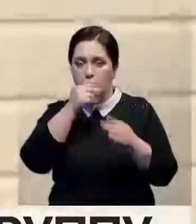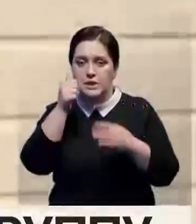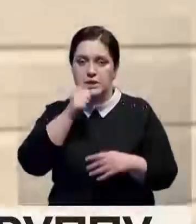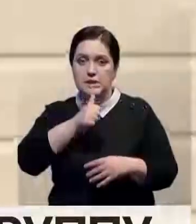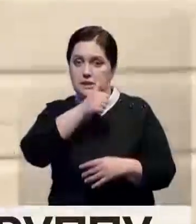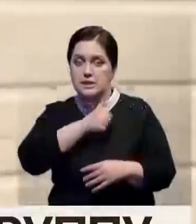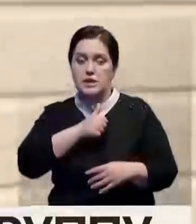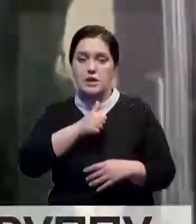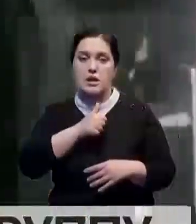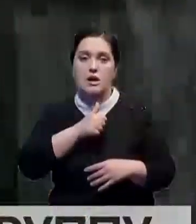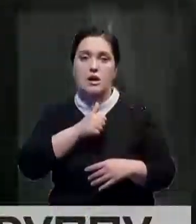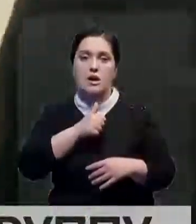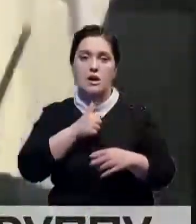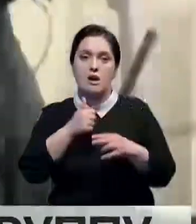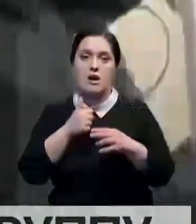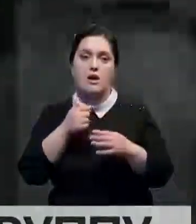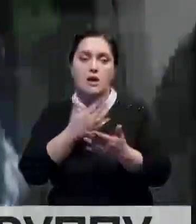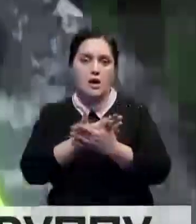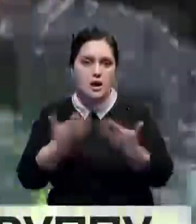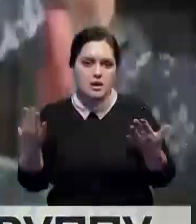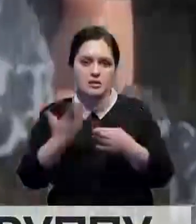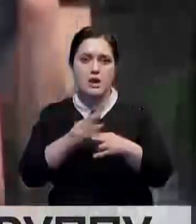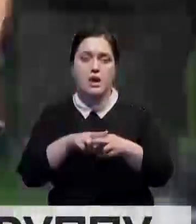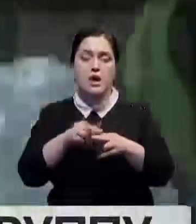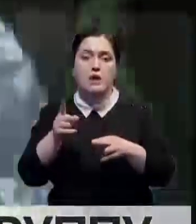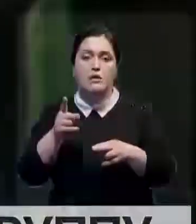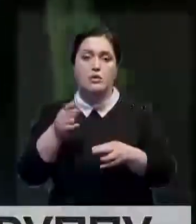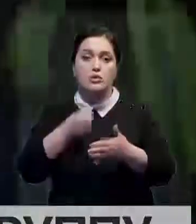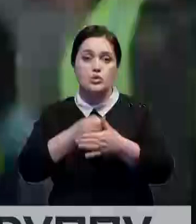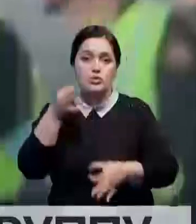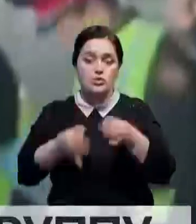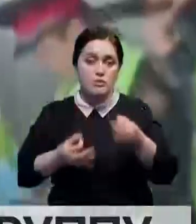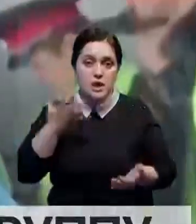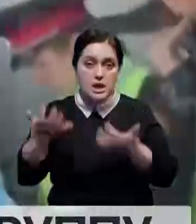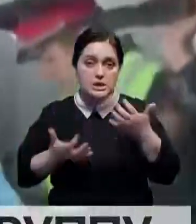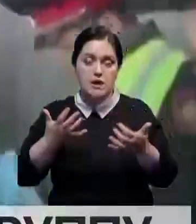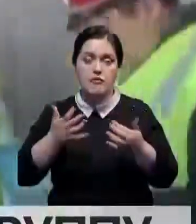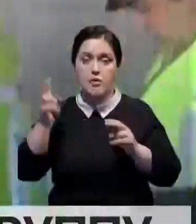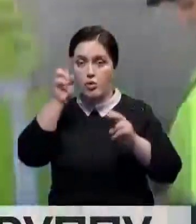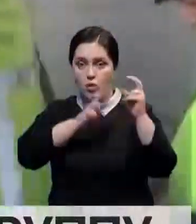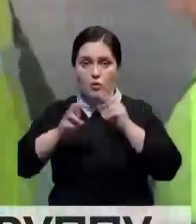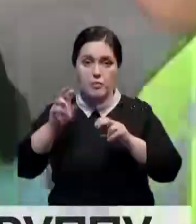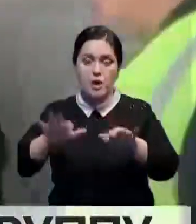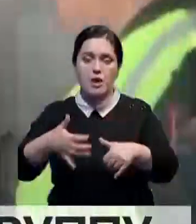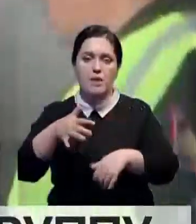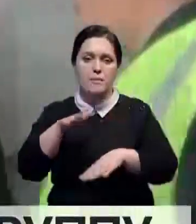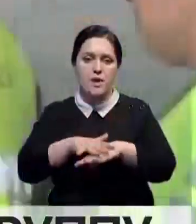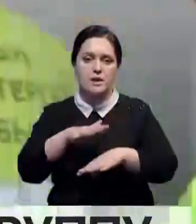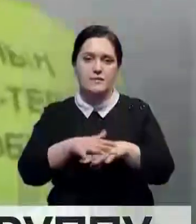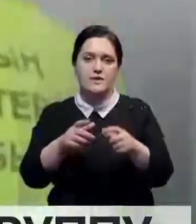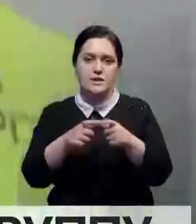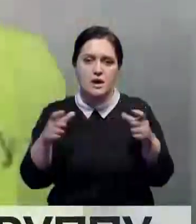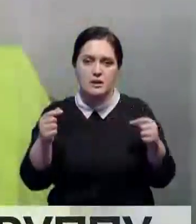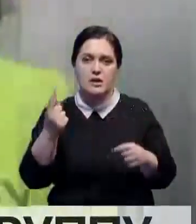на государственном языке, хотя не владели. Стражи порядка проводят досудебное расследование. Во время обысков изъяты банковские карты,